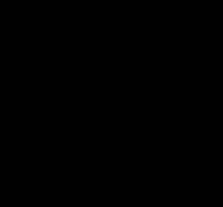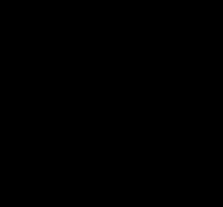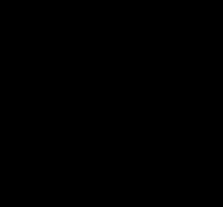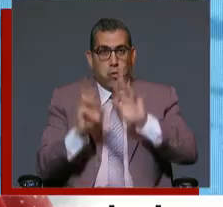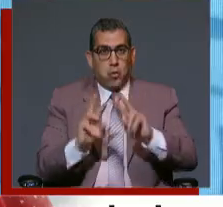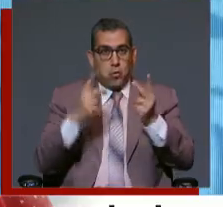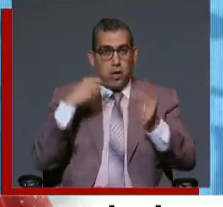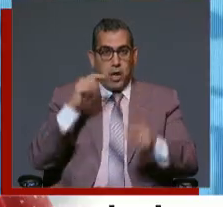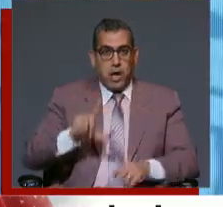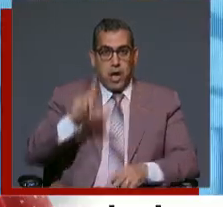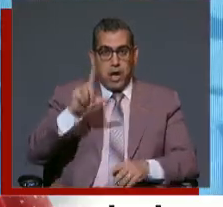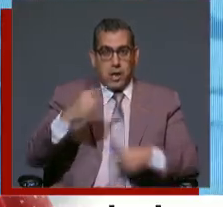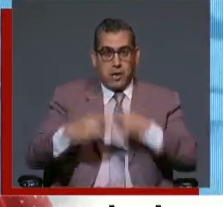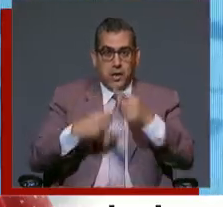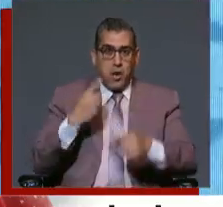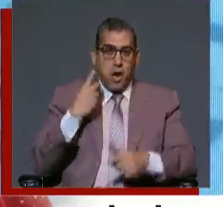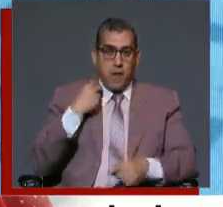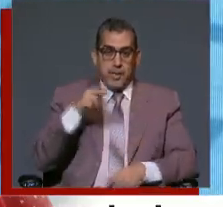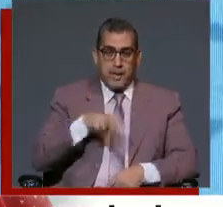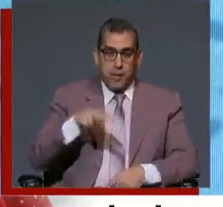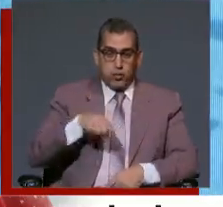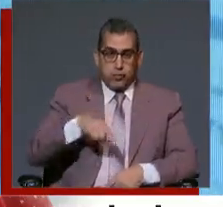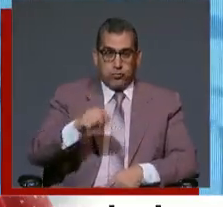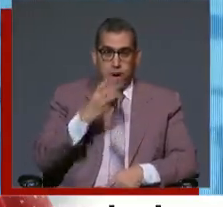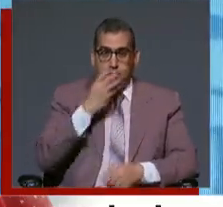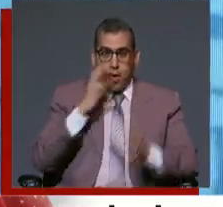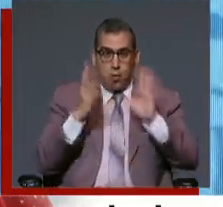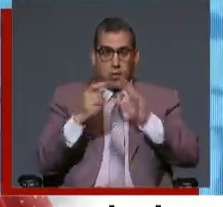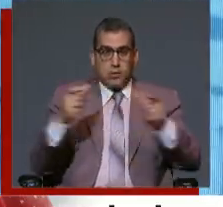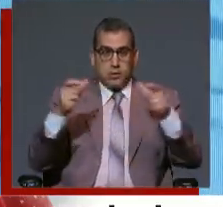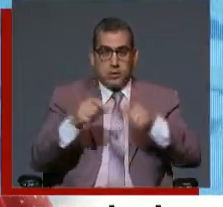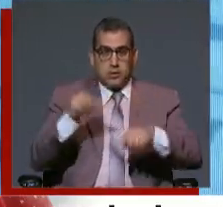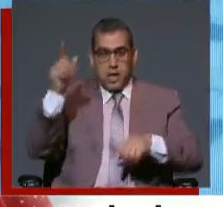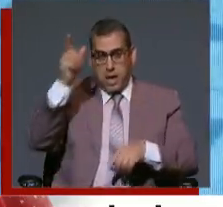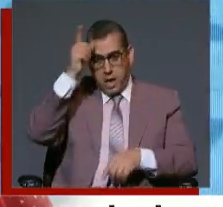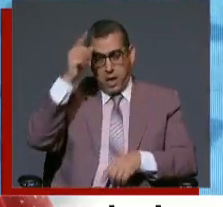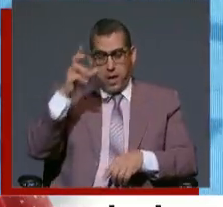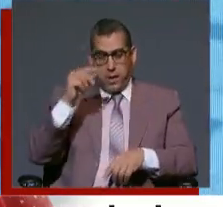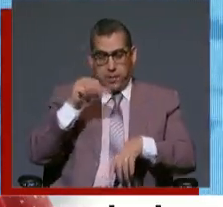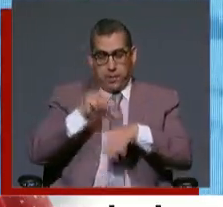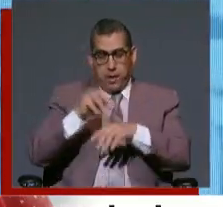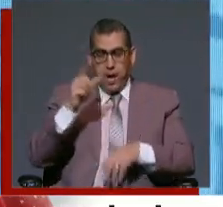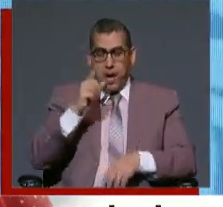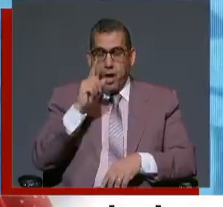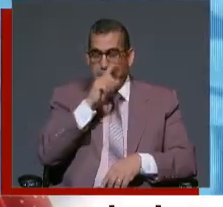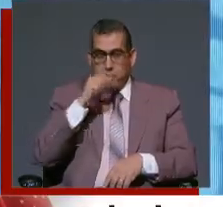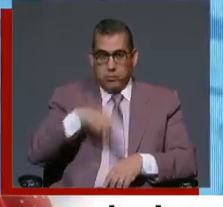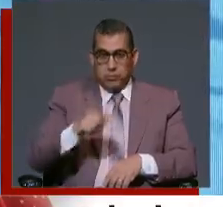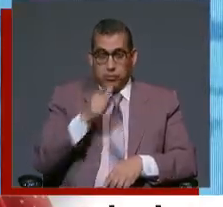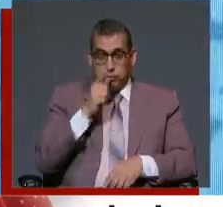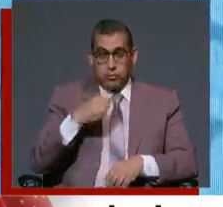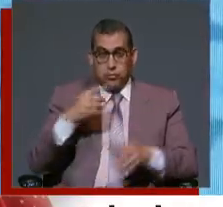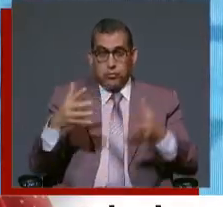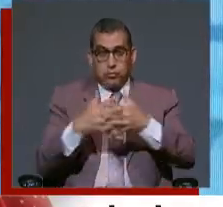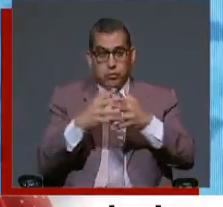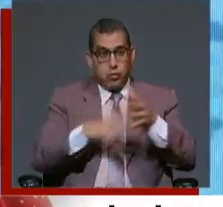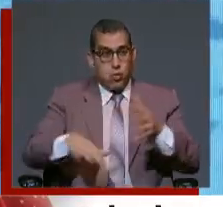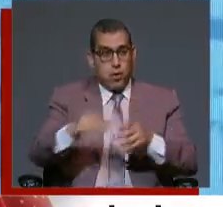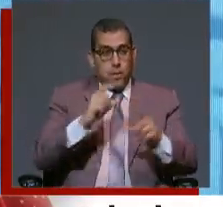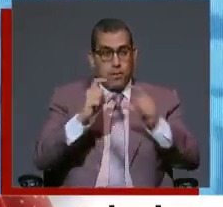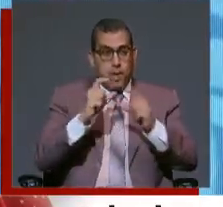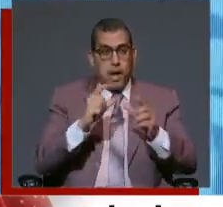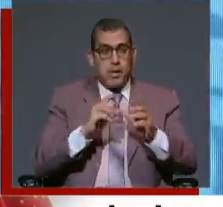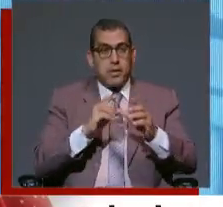المناخ، ورئيس الدورة 28 لمؤتمر الأطراف المعنيين، المحافظون المناوبون لمجموعة بنك التنمية